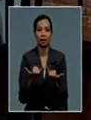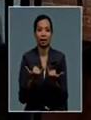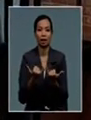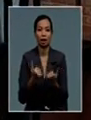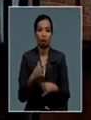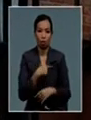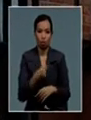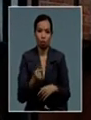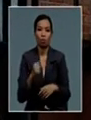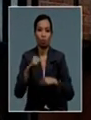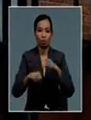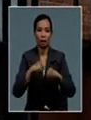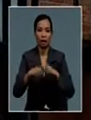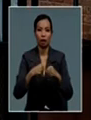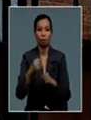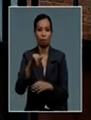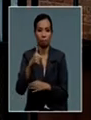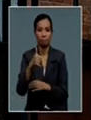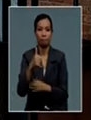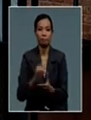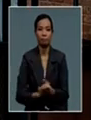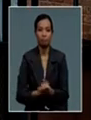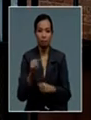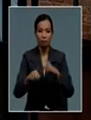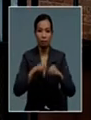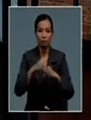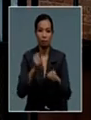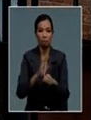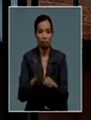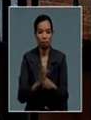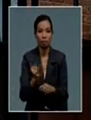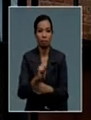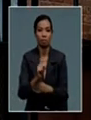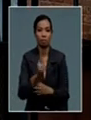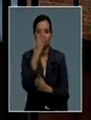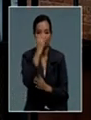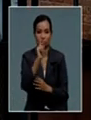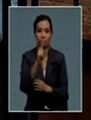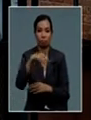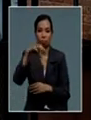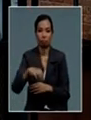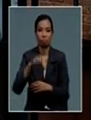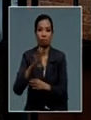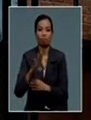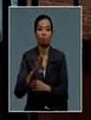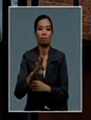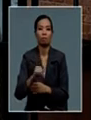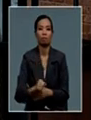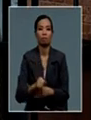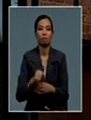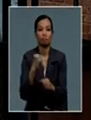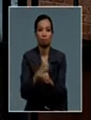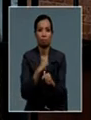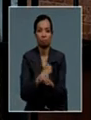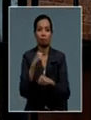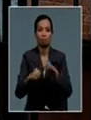ยมมากขึ้นนะครับแต่ว่าไม่แน่ใจว่านิยมมากยังไม่พอหรืออย่างไรเพราะว่ามีบริษัทหนึ่งในนิวซีแลนด์จ้างพนักงาน